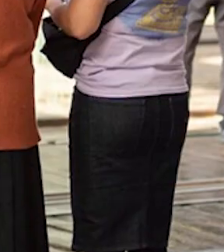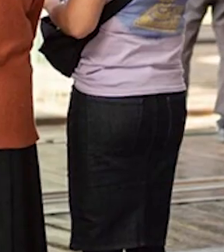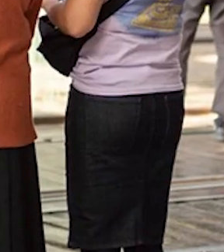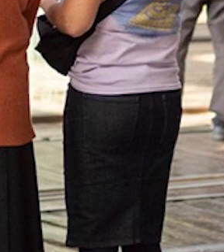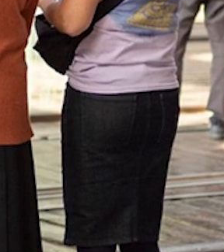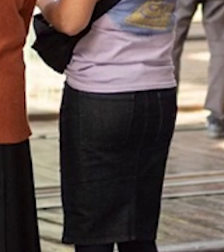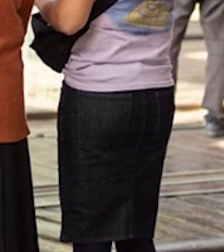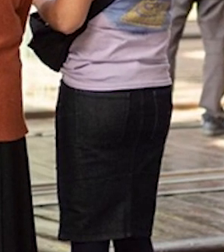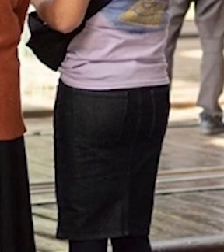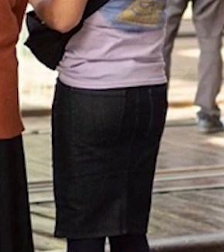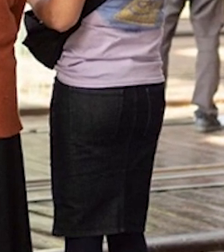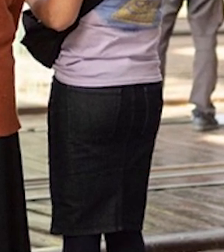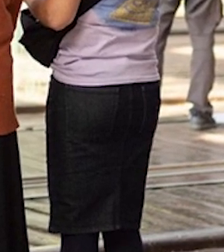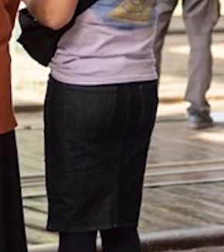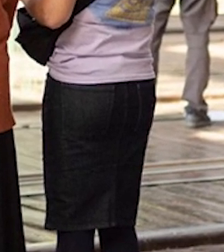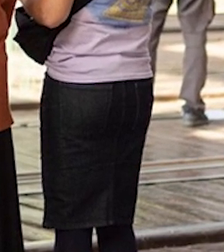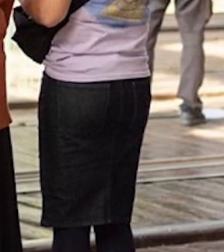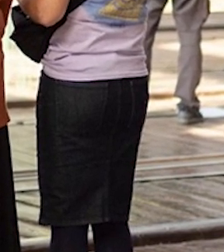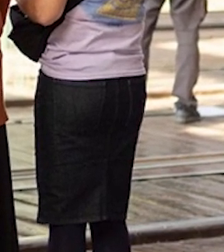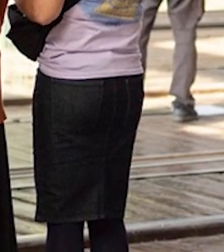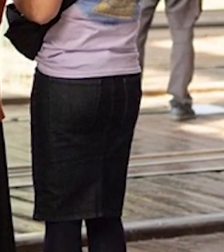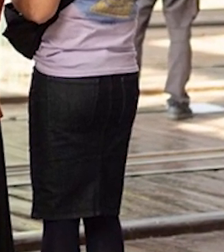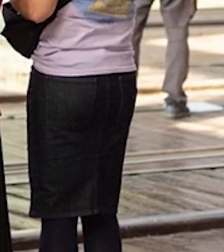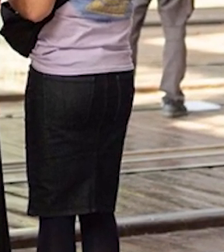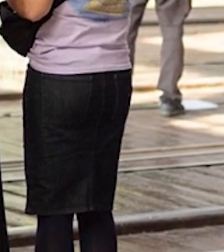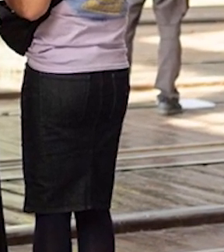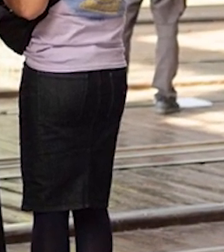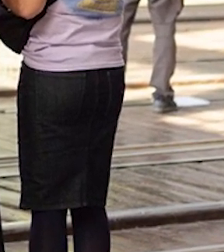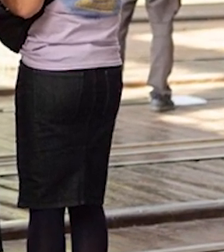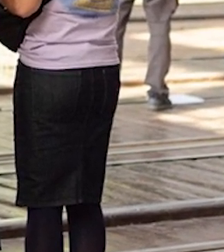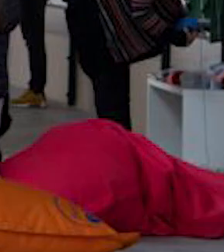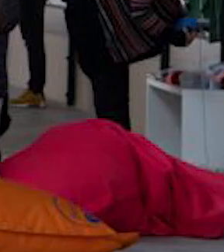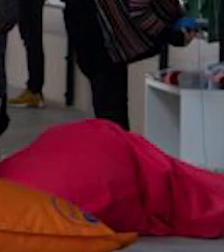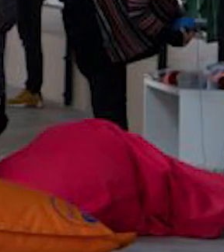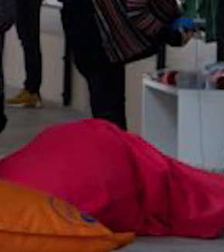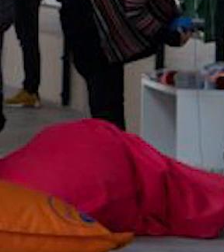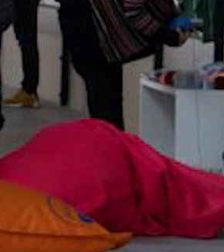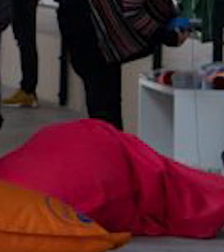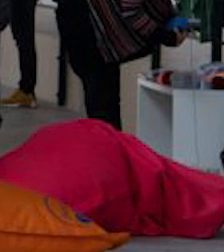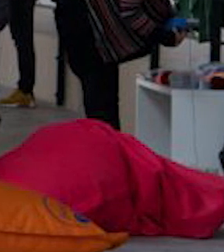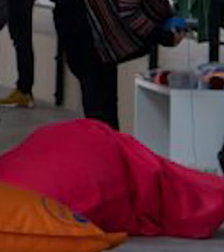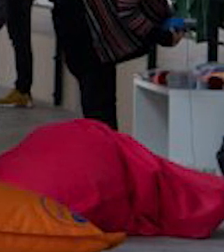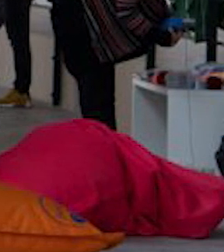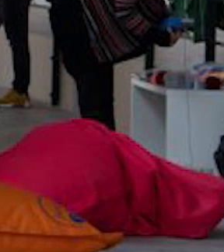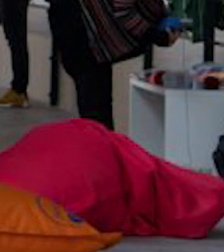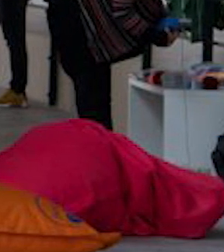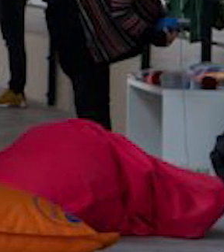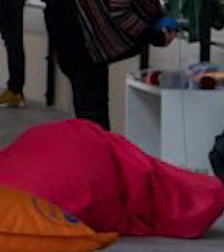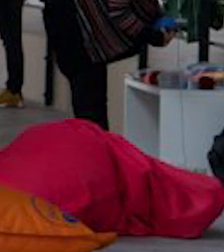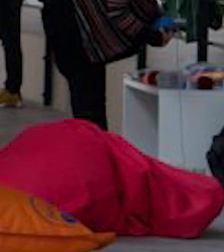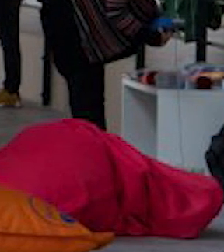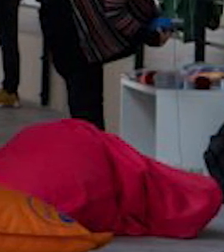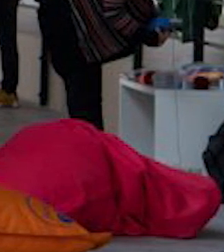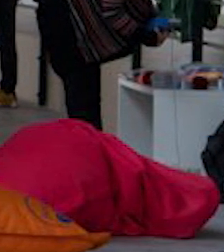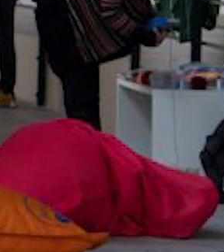acum, Muzeul de Transporturi Corneliu Miclo și care e parte din proiectul Multiplex City. E unul dintre spațiile care a fost deschis publicului pentru